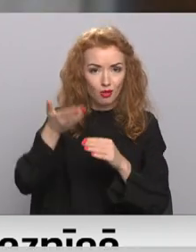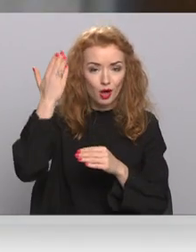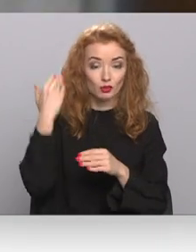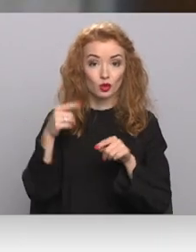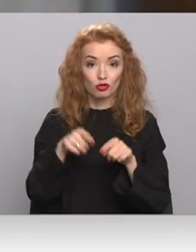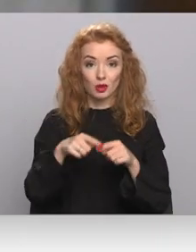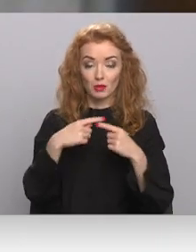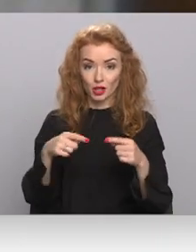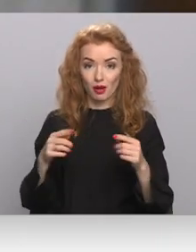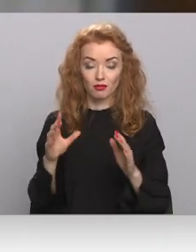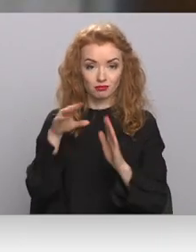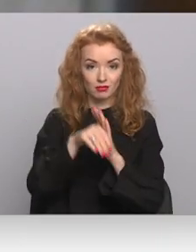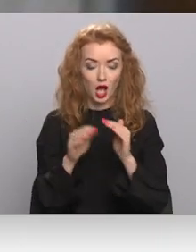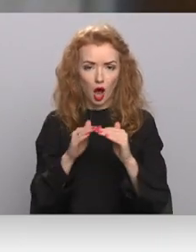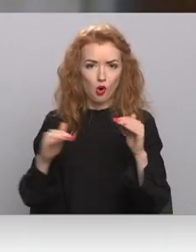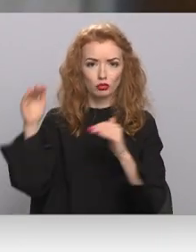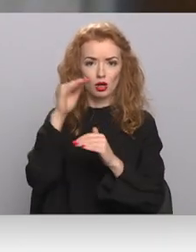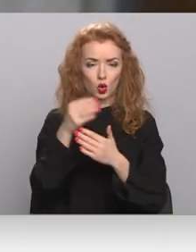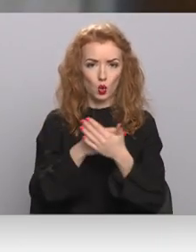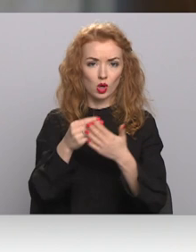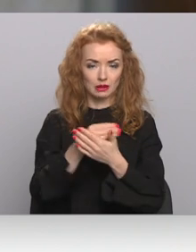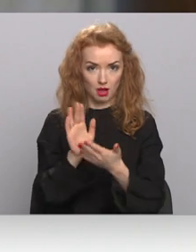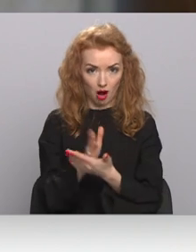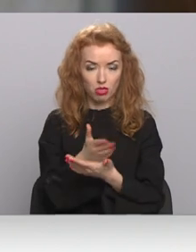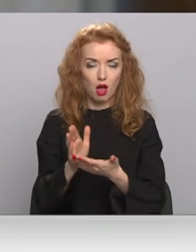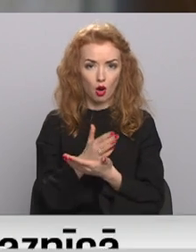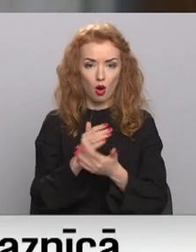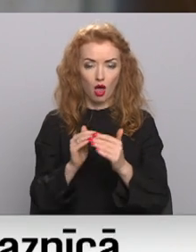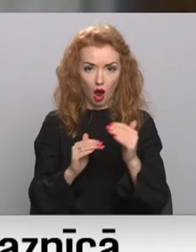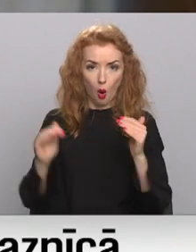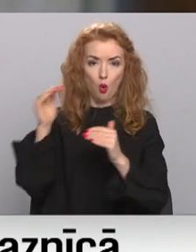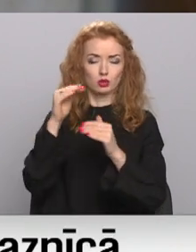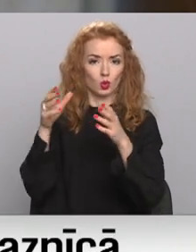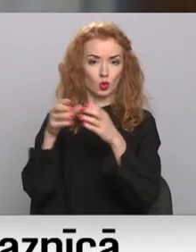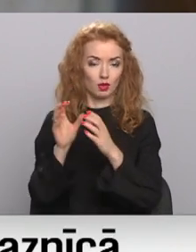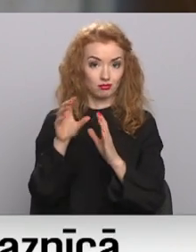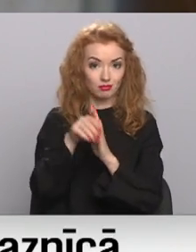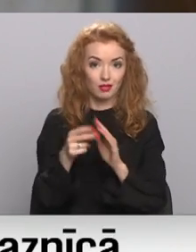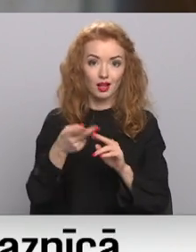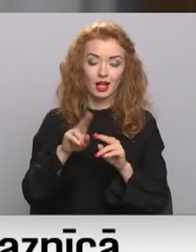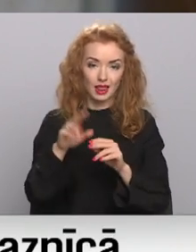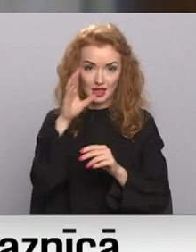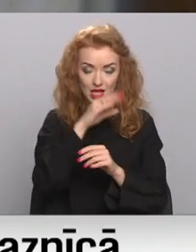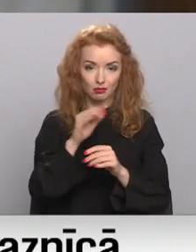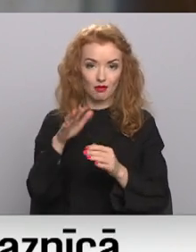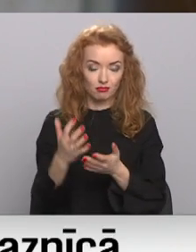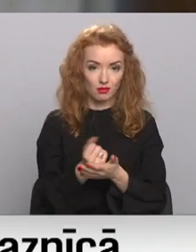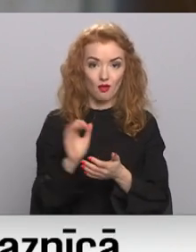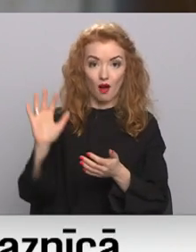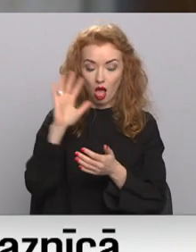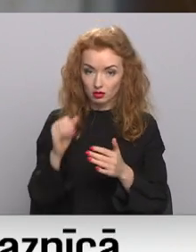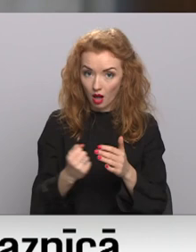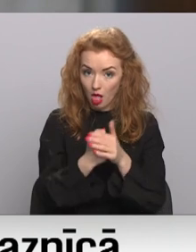priekšmeti tiek iekļauti augstākās nozīmes kategorijā šajās augstākajās grupās, ir iespējams pretendēt uz valsts